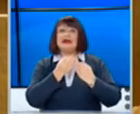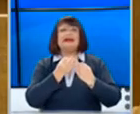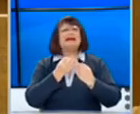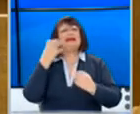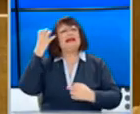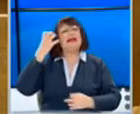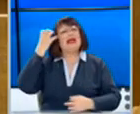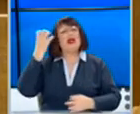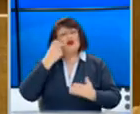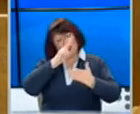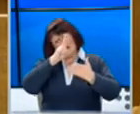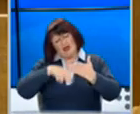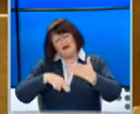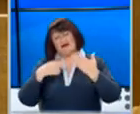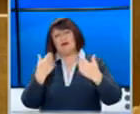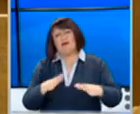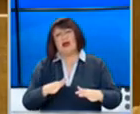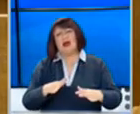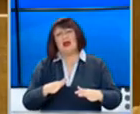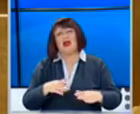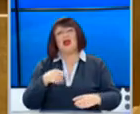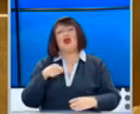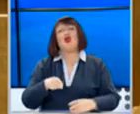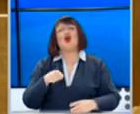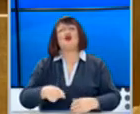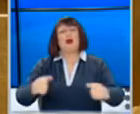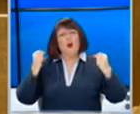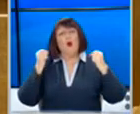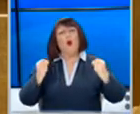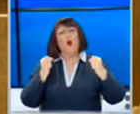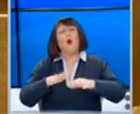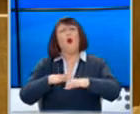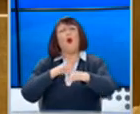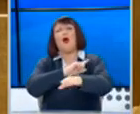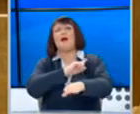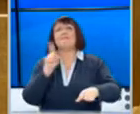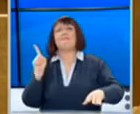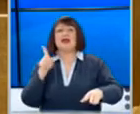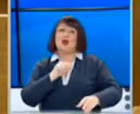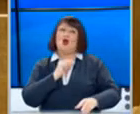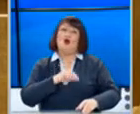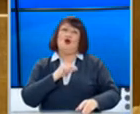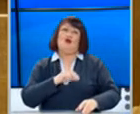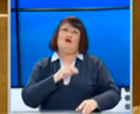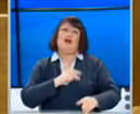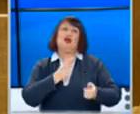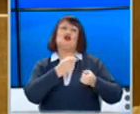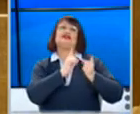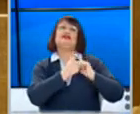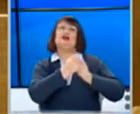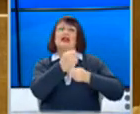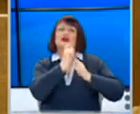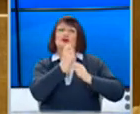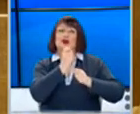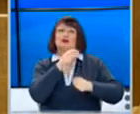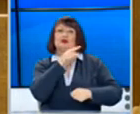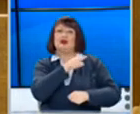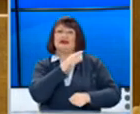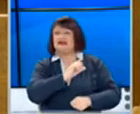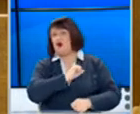φράση την είχε διαβάσει όταν κατέβαινε σε αυτά τα συλλαλητήρια ενάντια σε μια εποφελή για την πατρίδα μας συμφωνία που εσείς